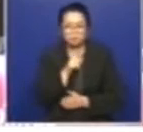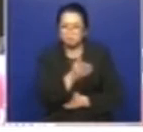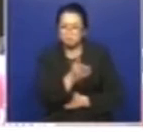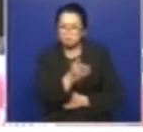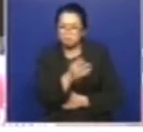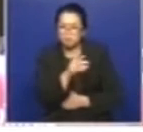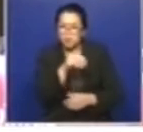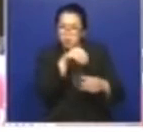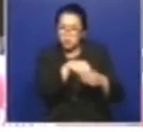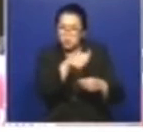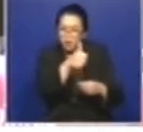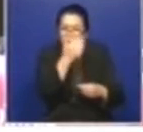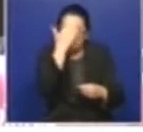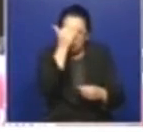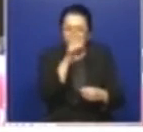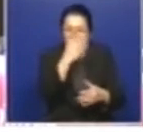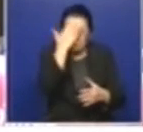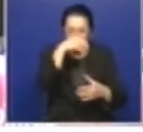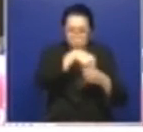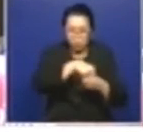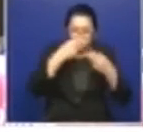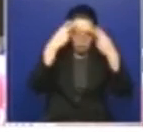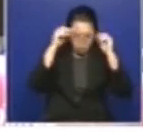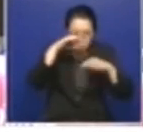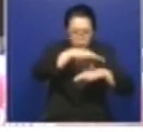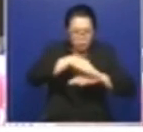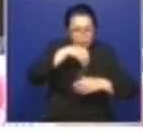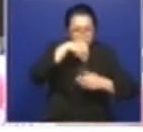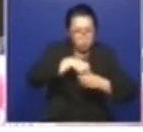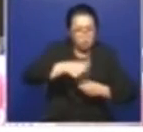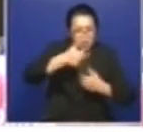ยจากปัจจัยอะไรถ้าเข้าใจผิดอย่างนั้นเขาก็เลยไปป้ายนั้นน่ะ